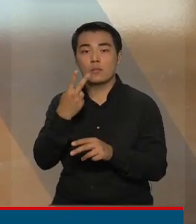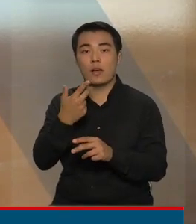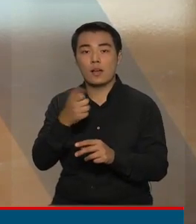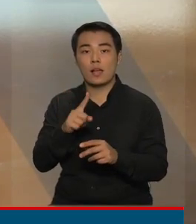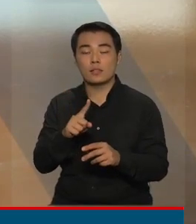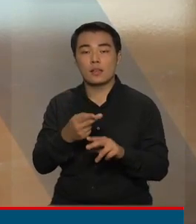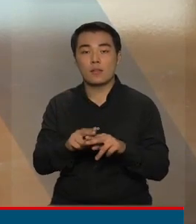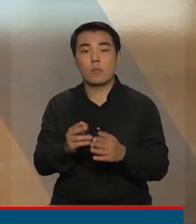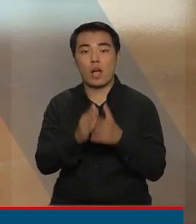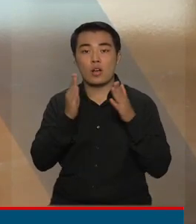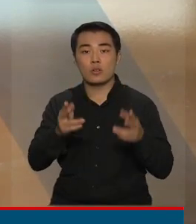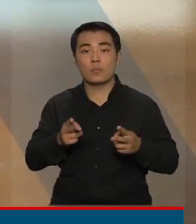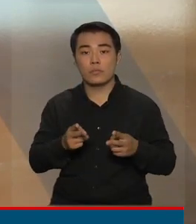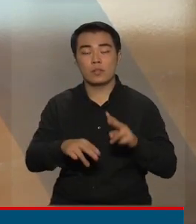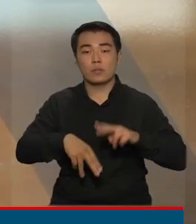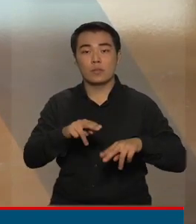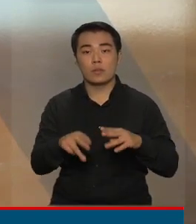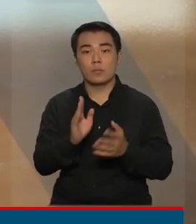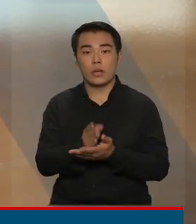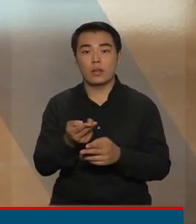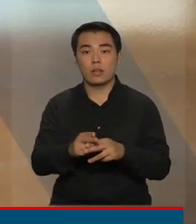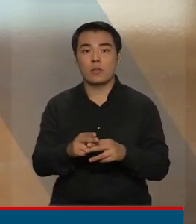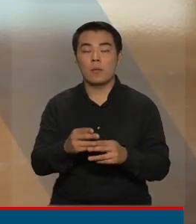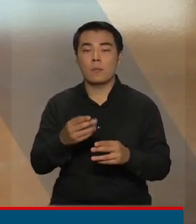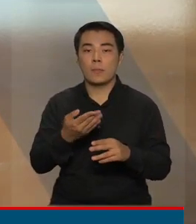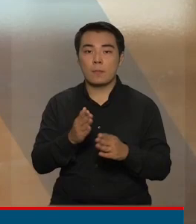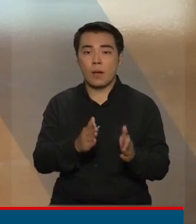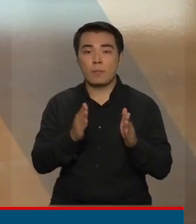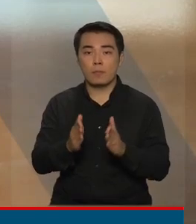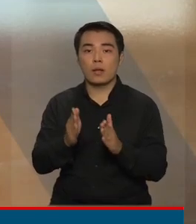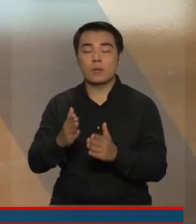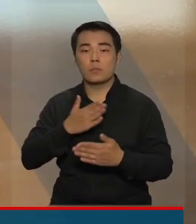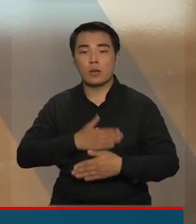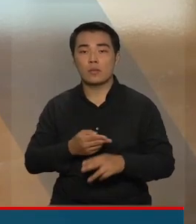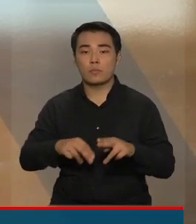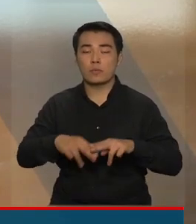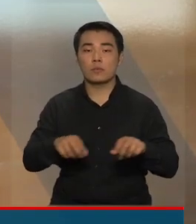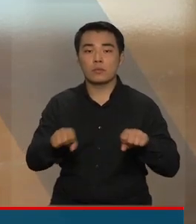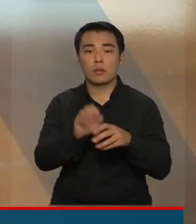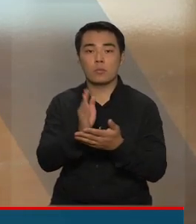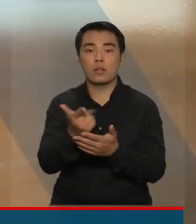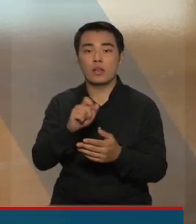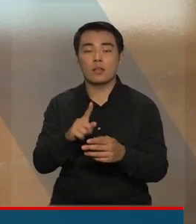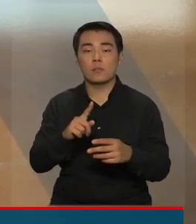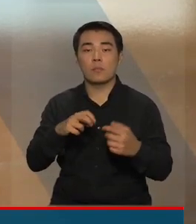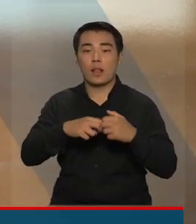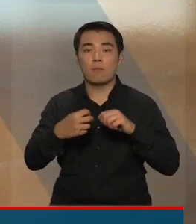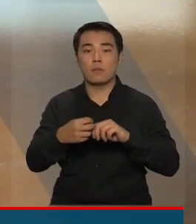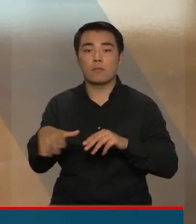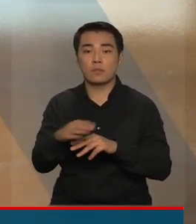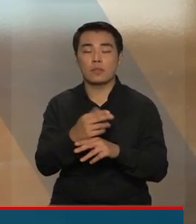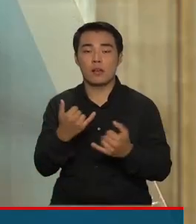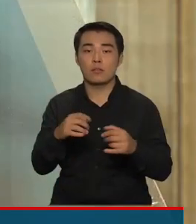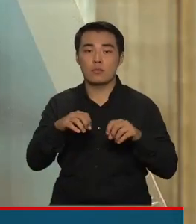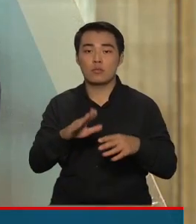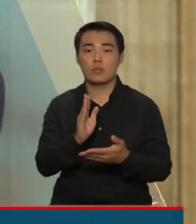үлкен ірі газ қазандығы соғылып жатыр, оларды бірте-бірте кезең-кезеңмен қосылатын болады. Сондықтан газдандыру мәселесі қарқынды жүріп келе